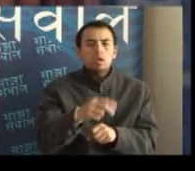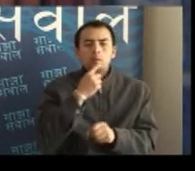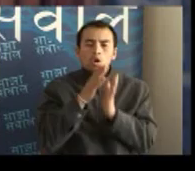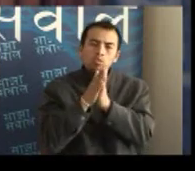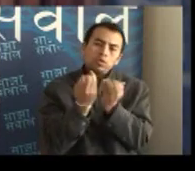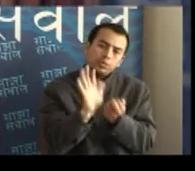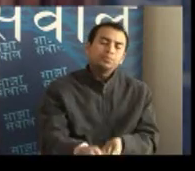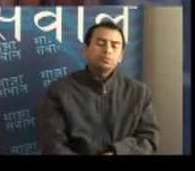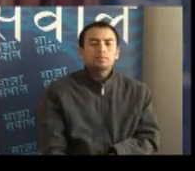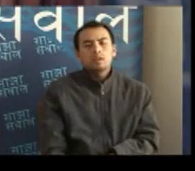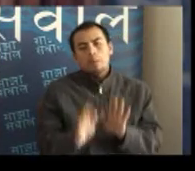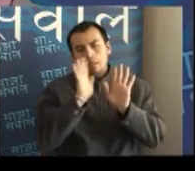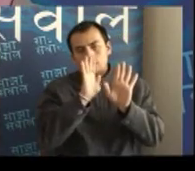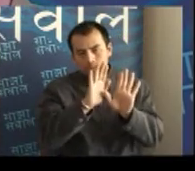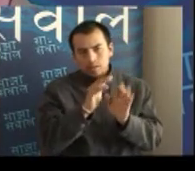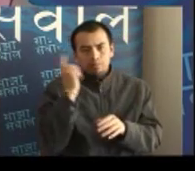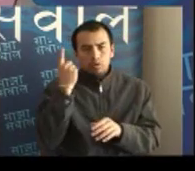चाहन्छु। हस्, एकदम धन्यवाद।